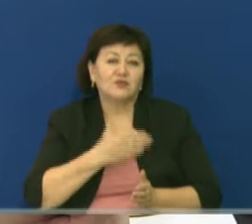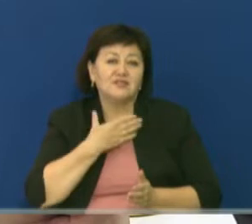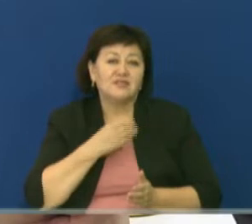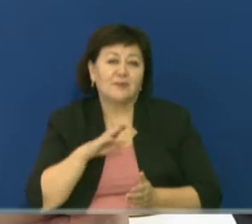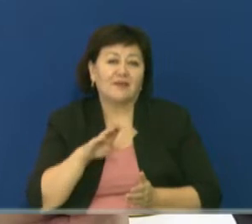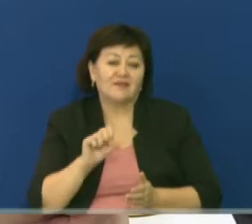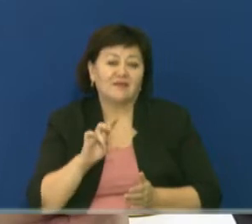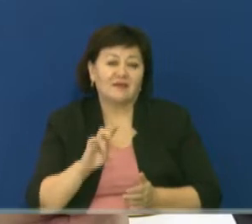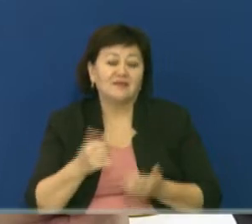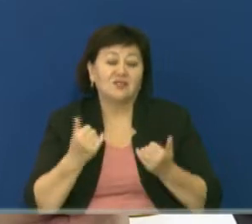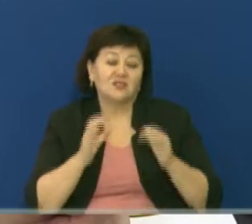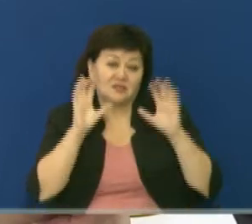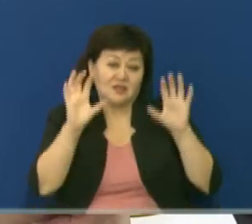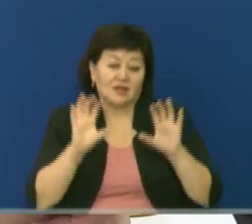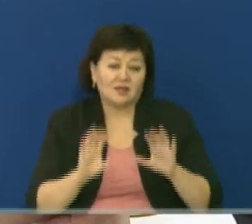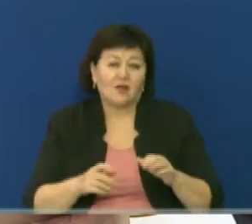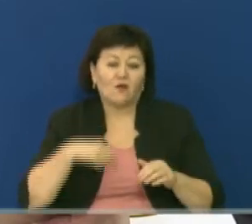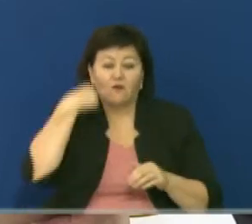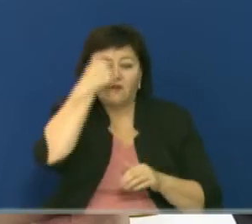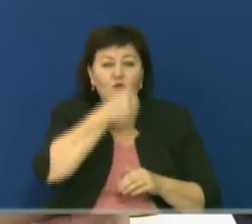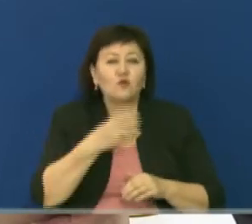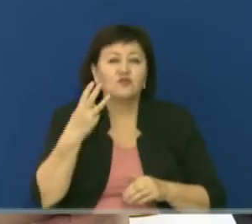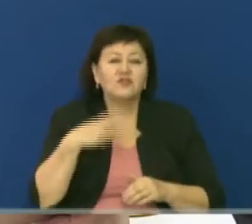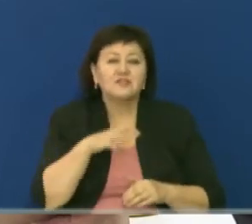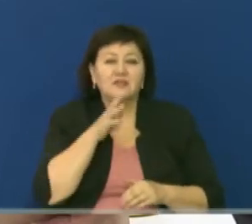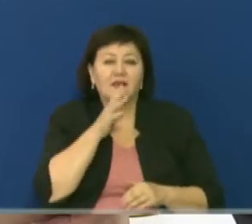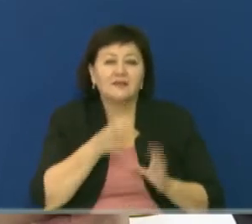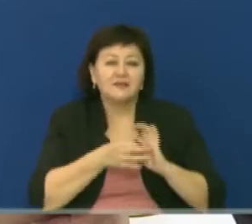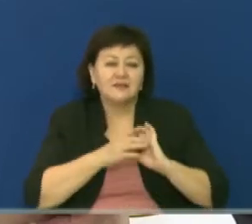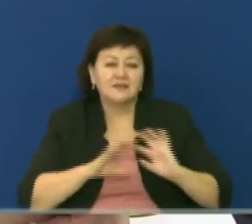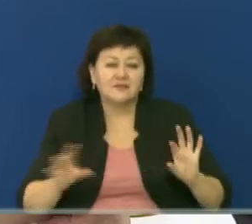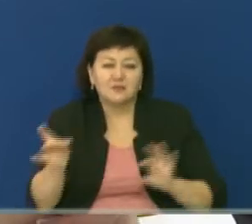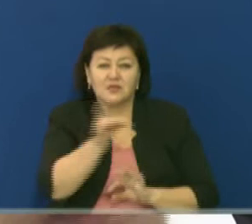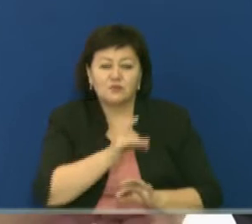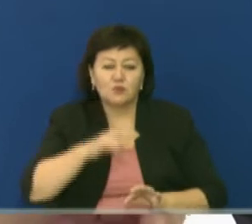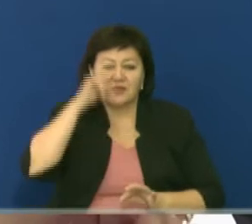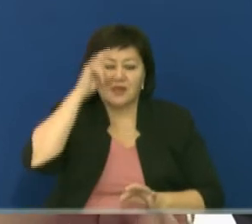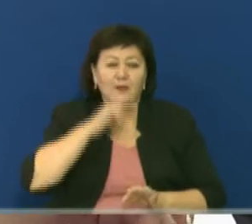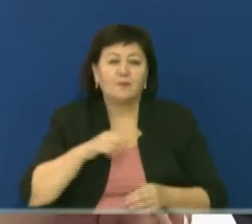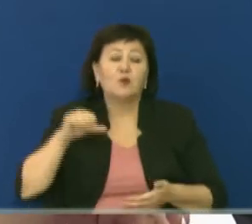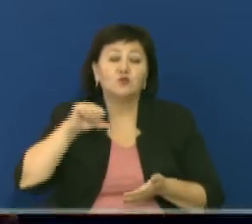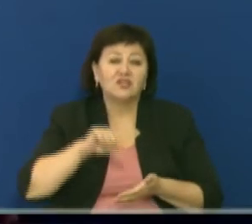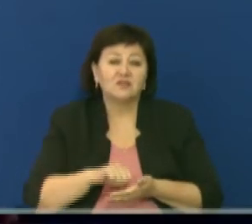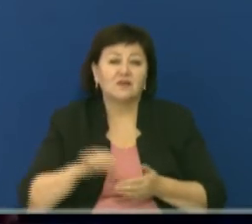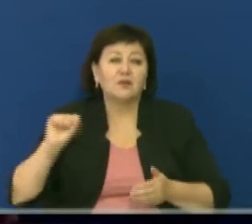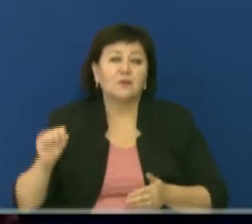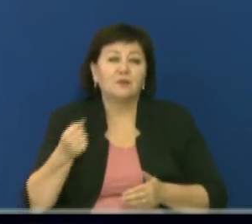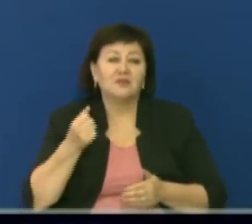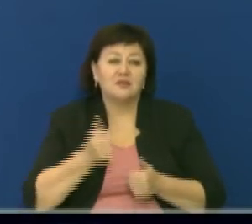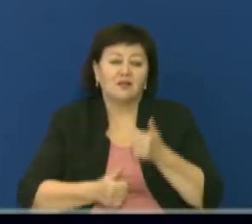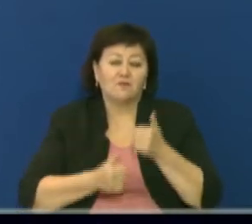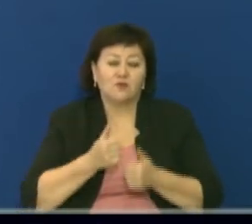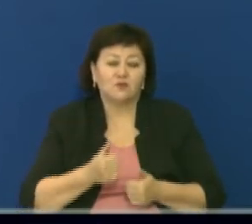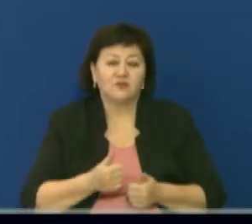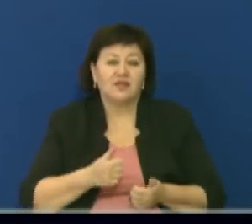Поэтому считаю закономерным, что в год 30-летия независимости страны мы участвовали и победили в этом конкурсе. Газета «Семей